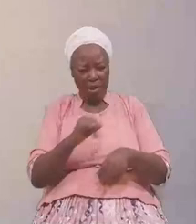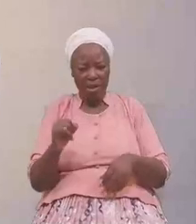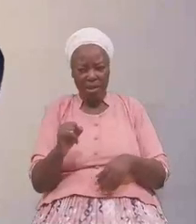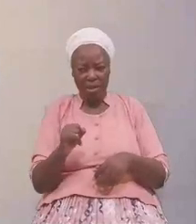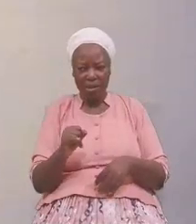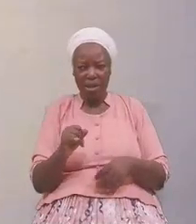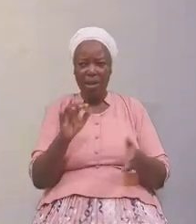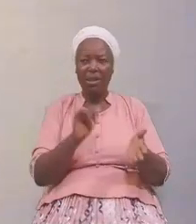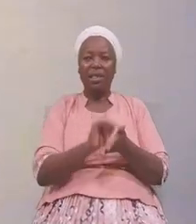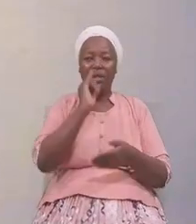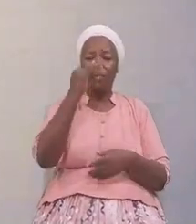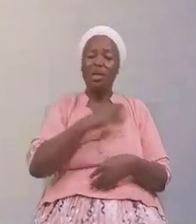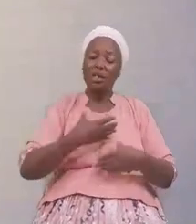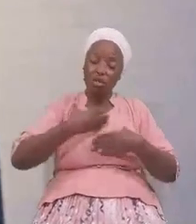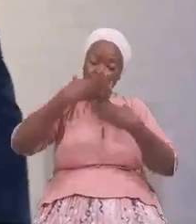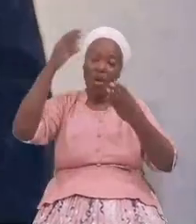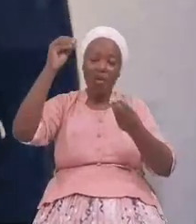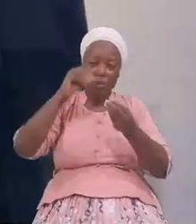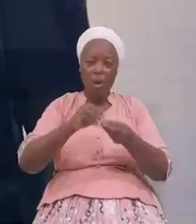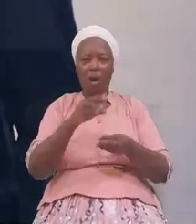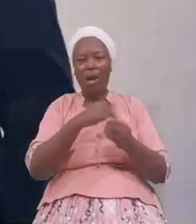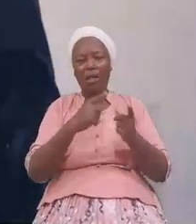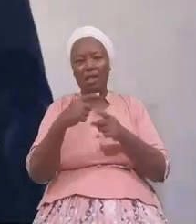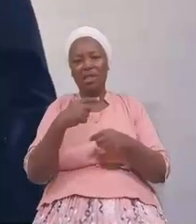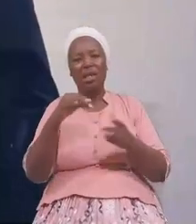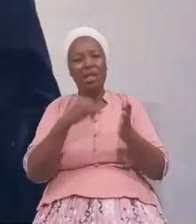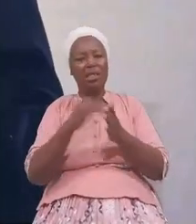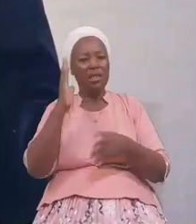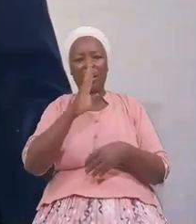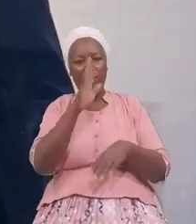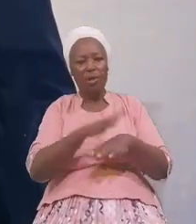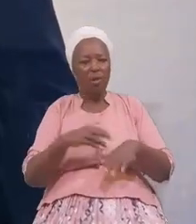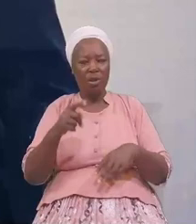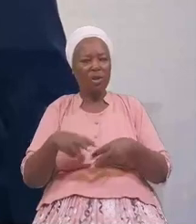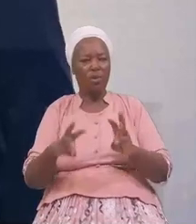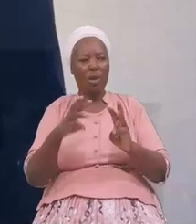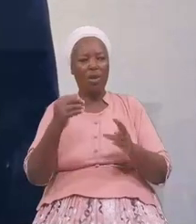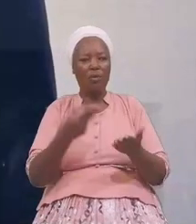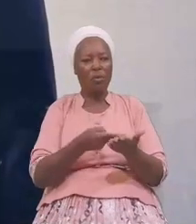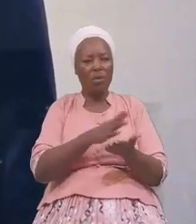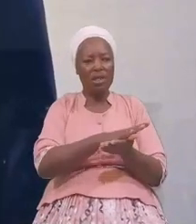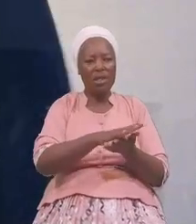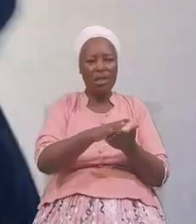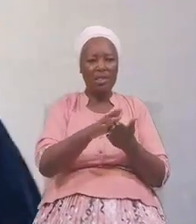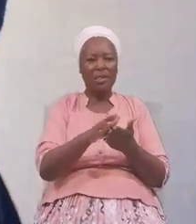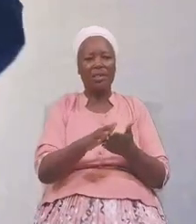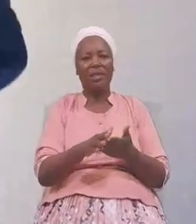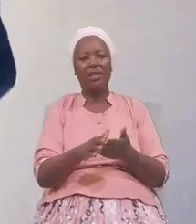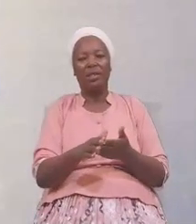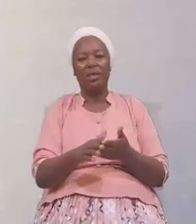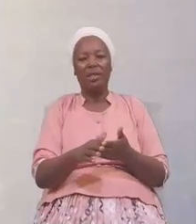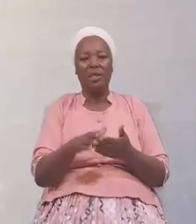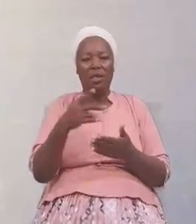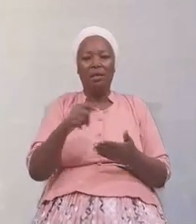crié. Et il dit, il sera appelé, qu'on appellera la voix sainte. Nul impur